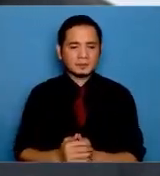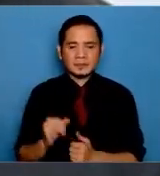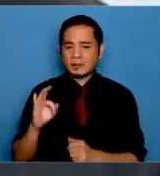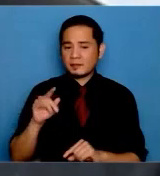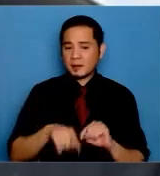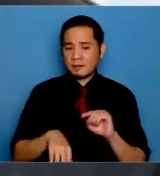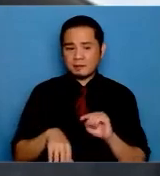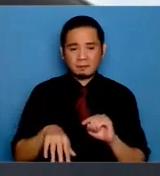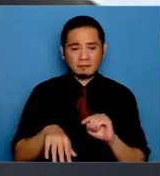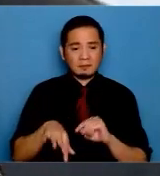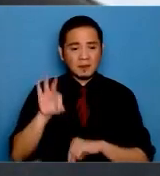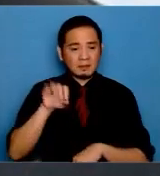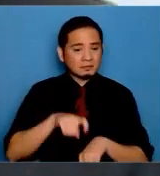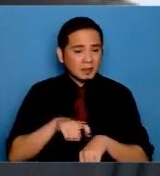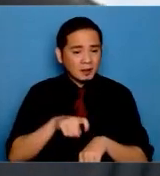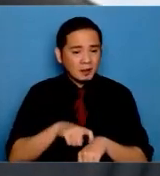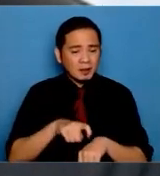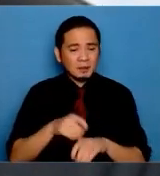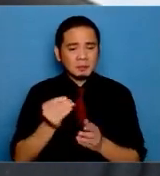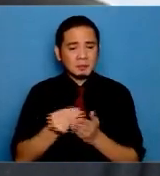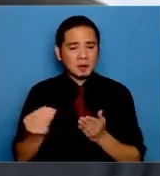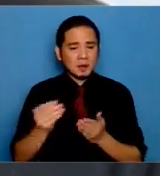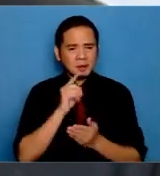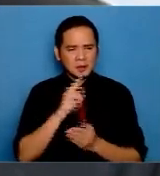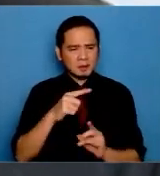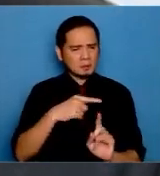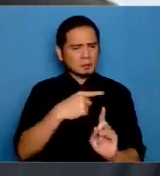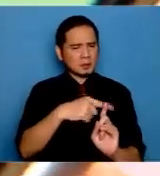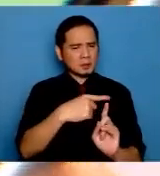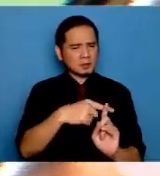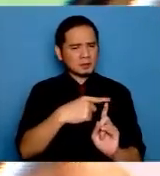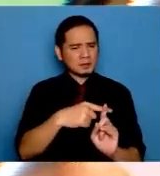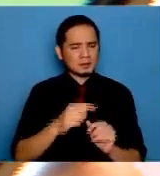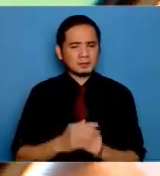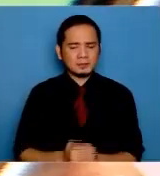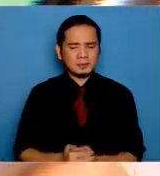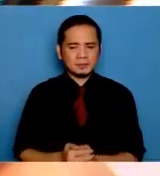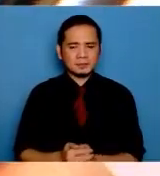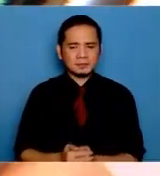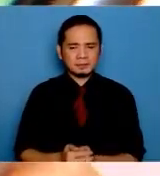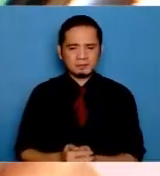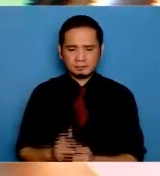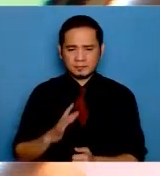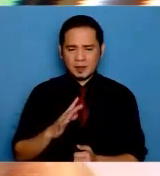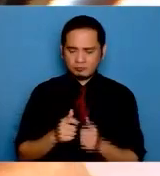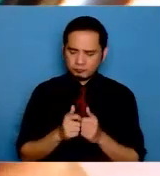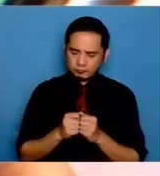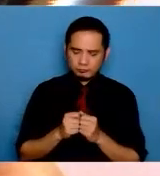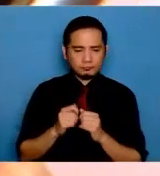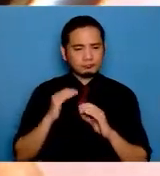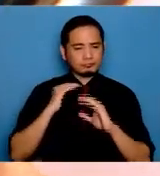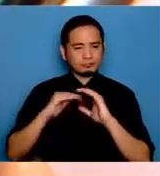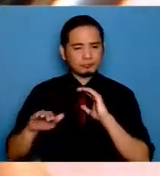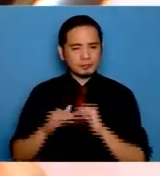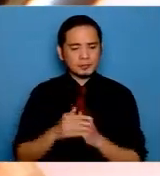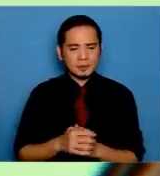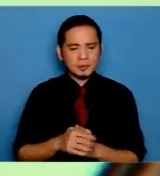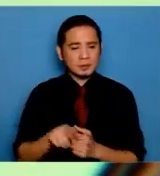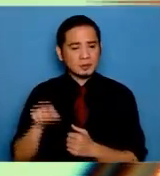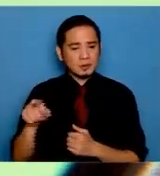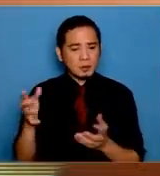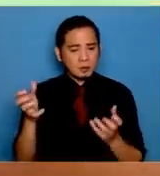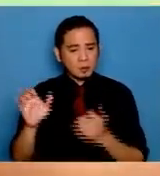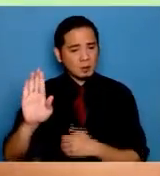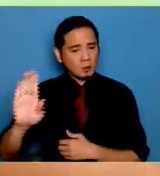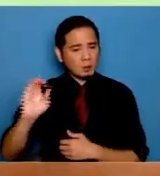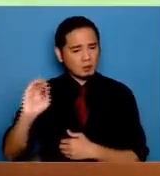edi I think it's an advantage as well na si inaanak mismo, edi yung ito yung gusto pala niyang bilhin through